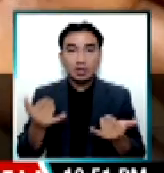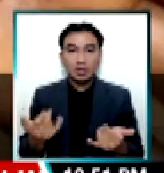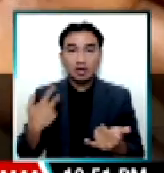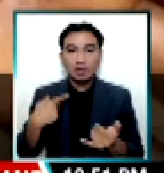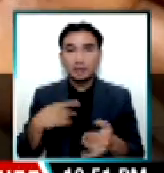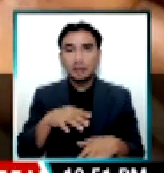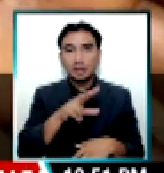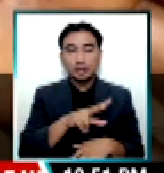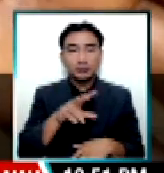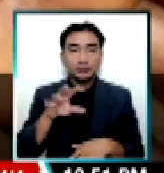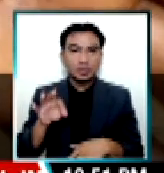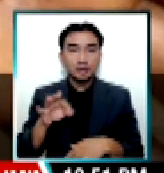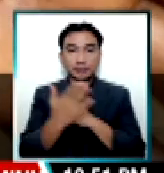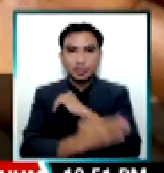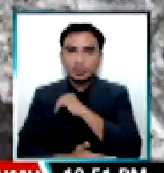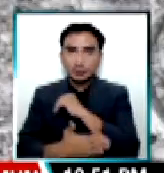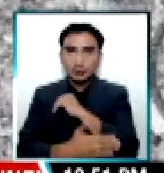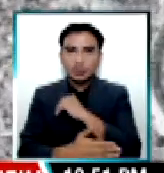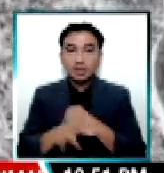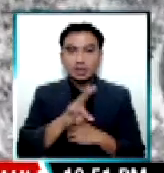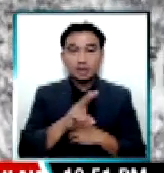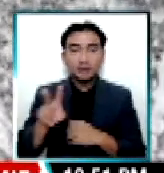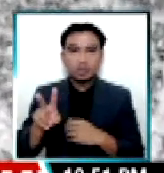bansa. 72 na ang nasawi.